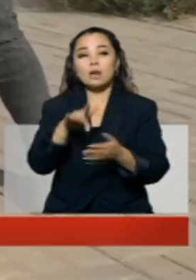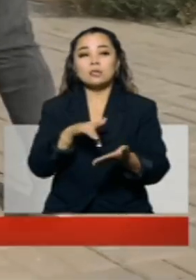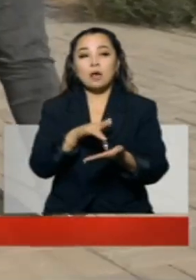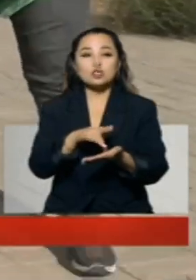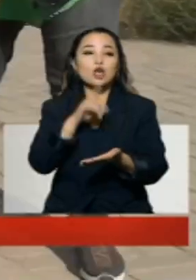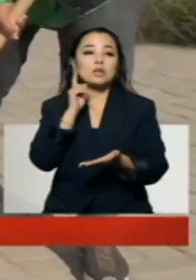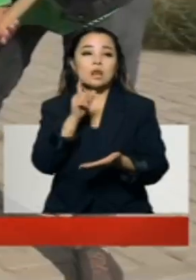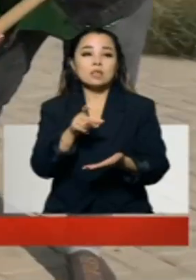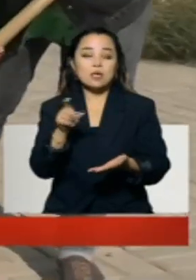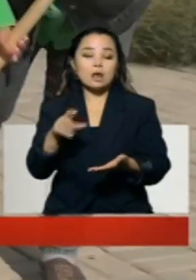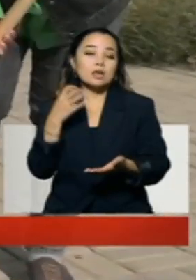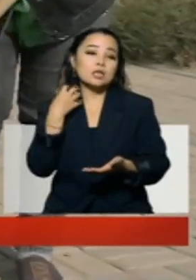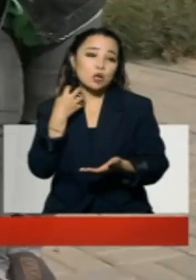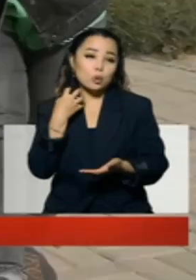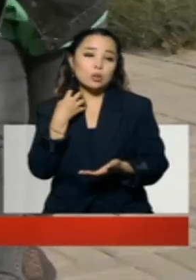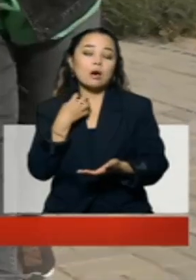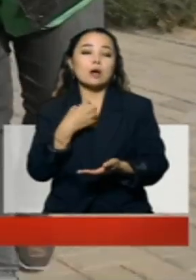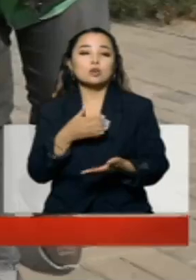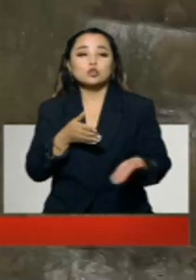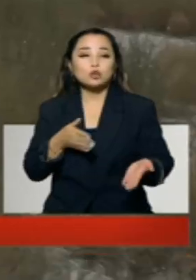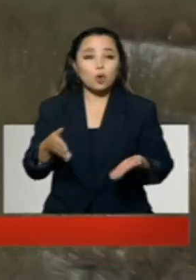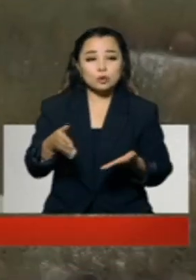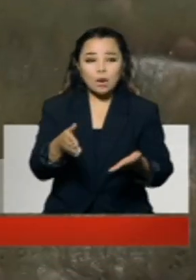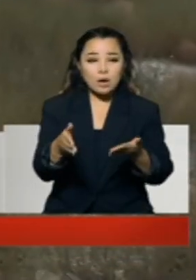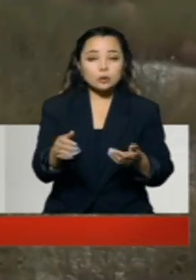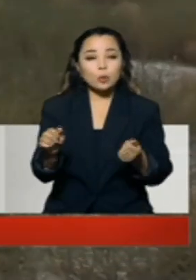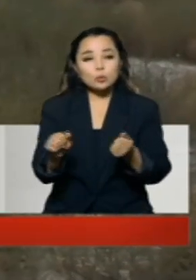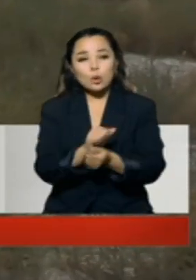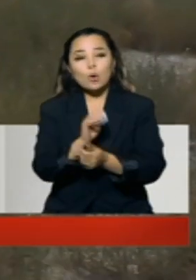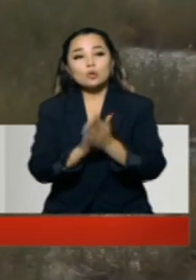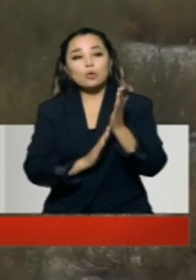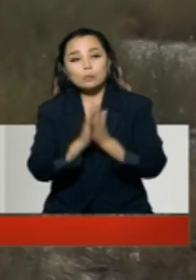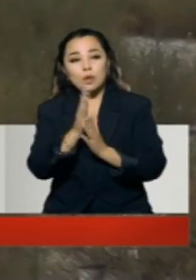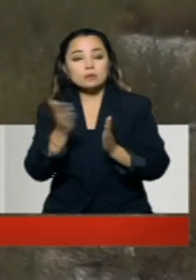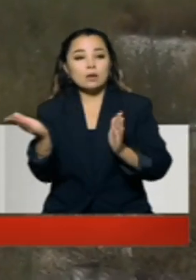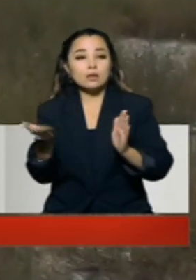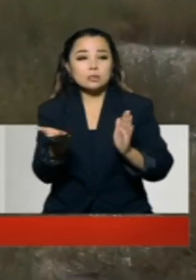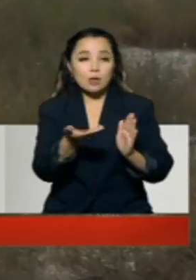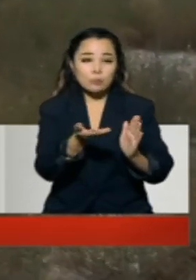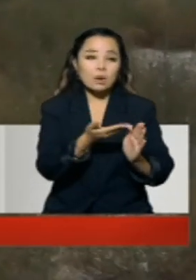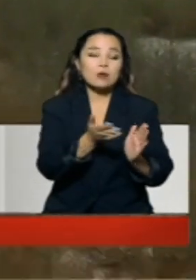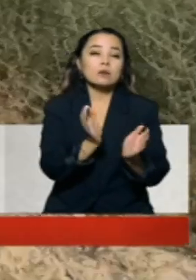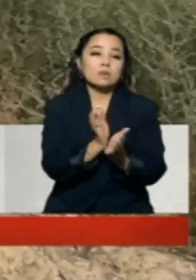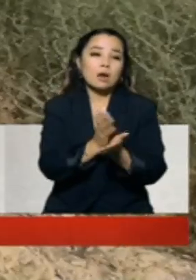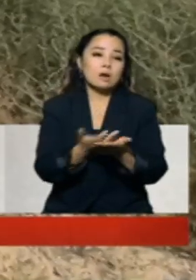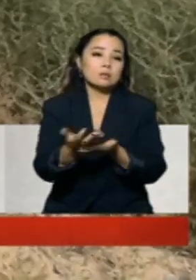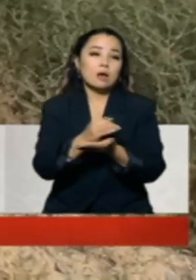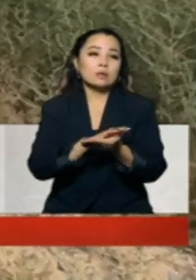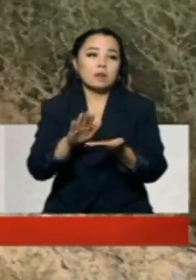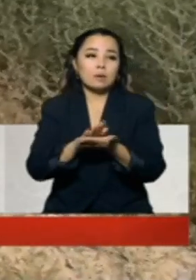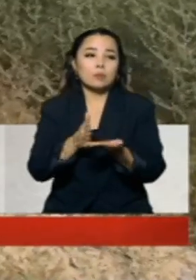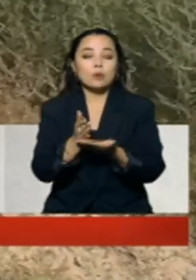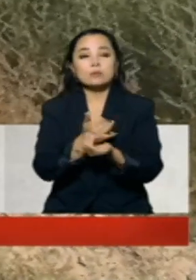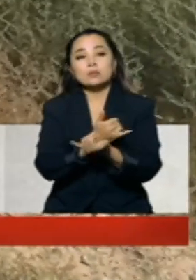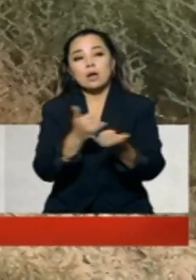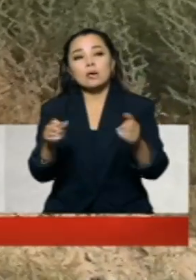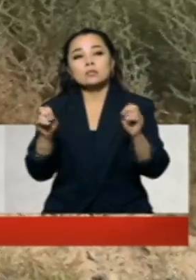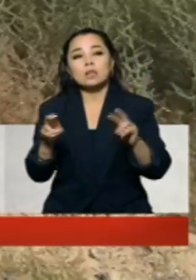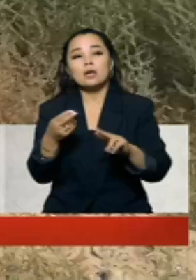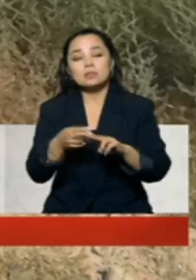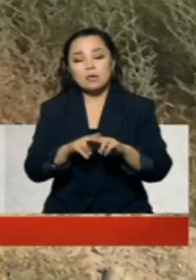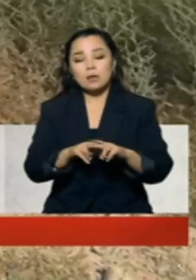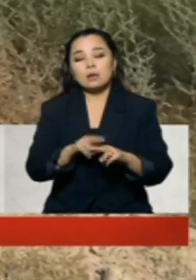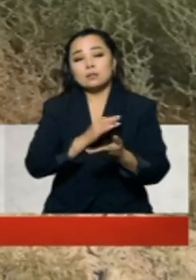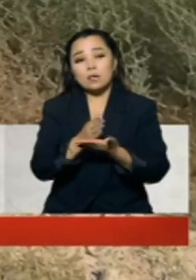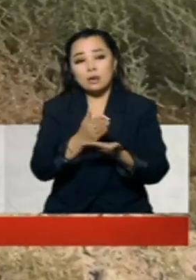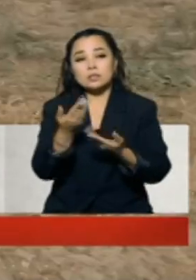орталық көшелер мен Қызылорда таш жолы бойындағы қураған шөптерді шауып, күл қоқыстан тазартты. Ал коммуналдық мекеме қызметкерлері